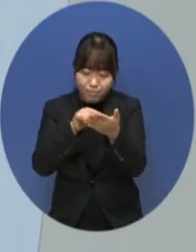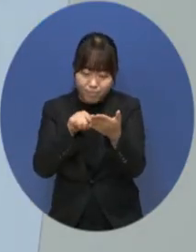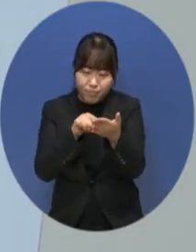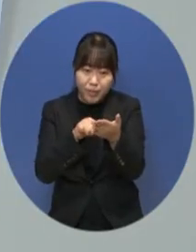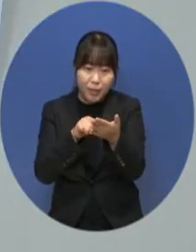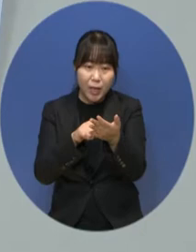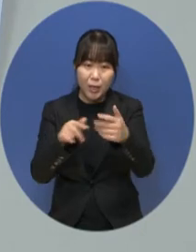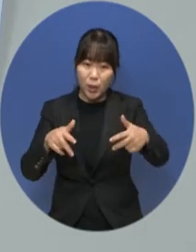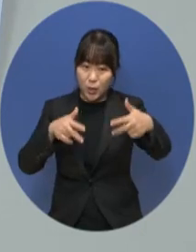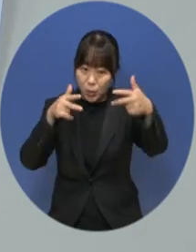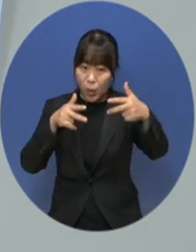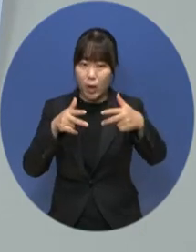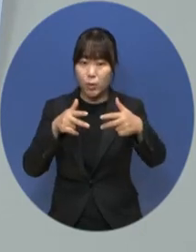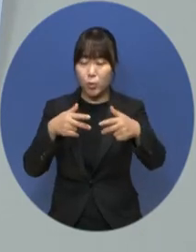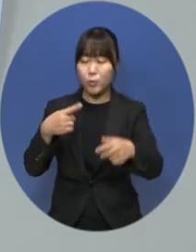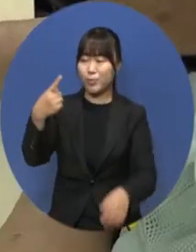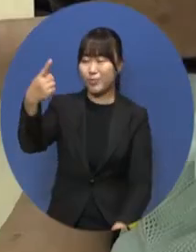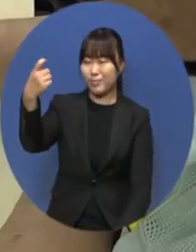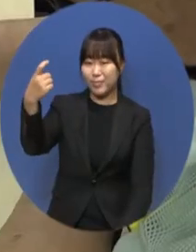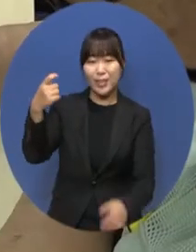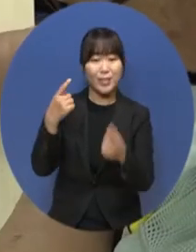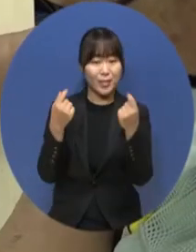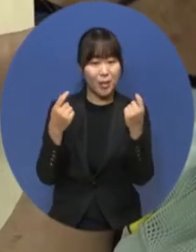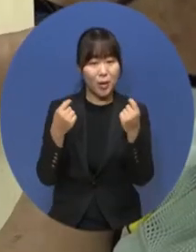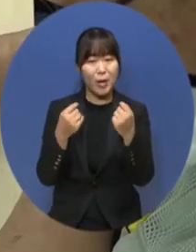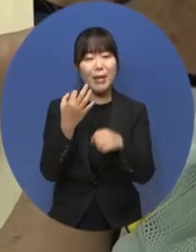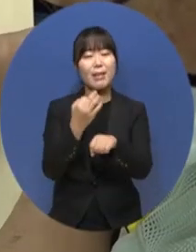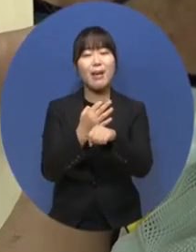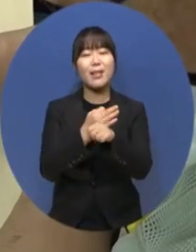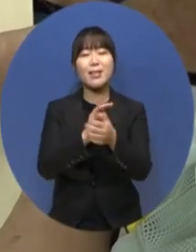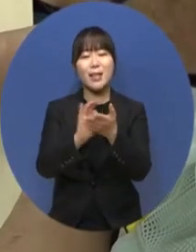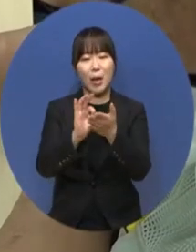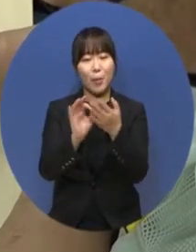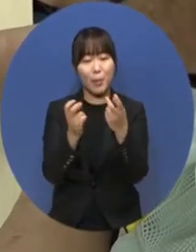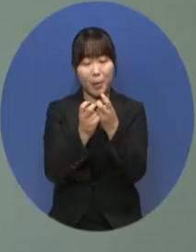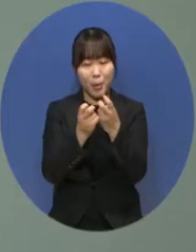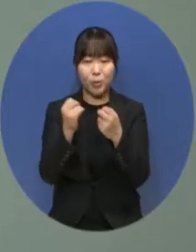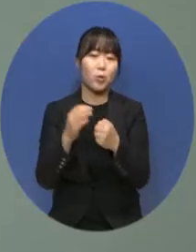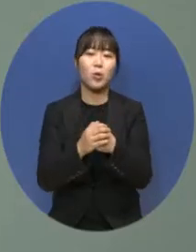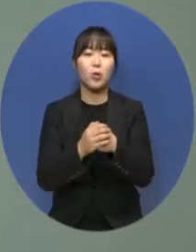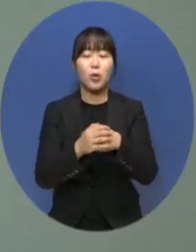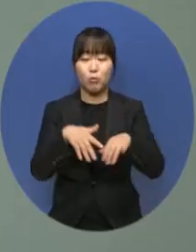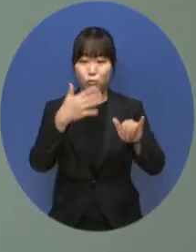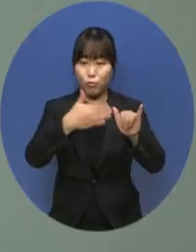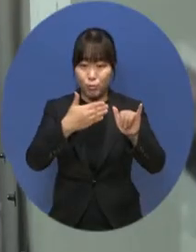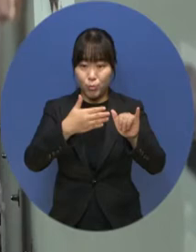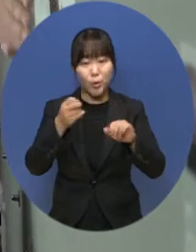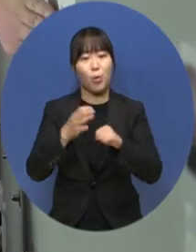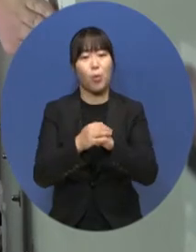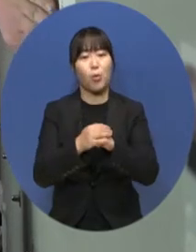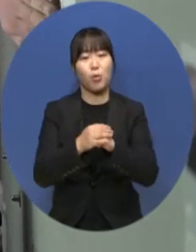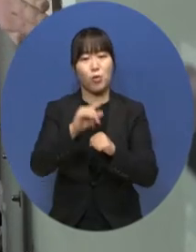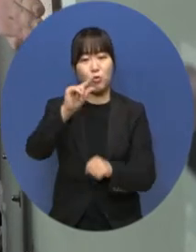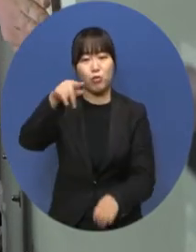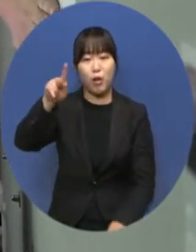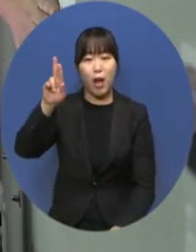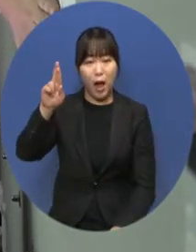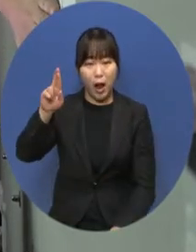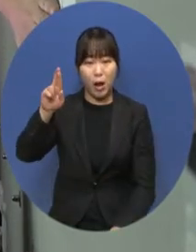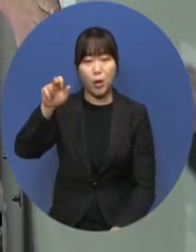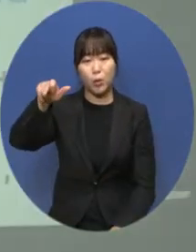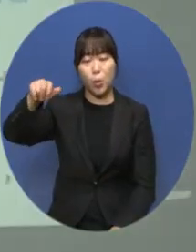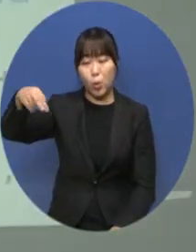통화, 카메라 사용 등 간단한 스마트폰 활용법에서부터 유튜브, QR코드 사용법에